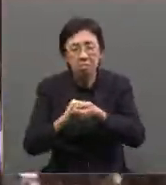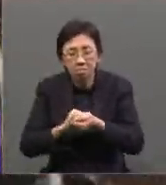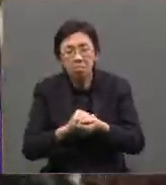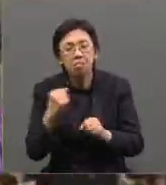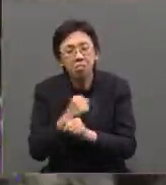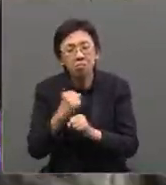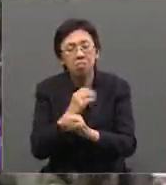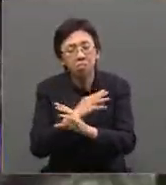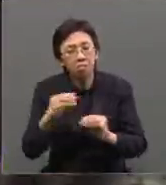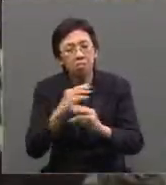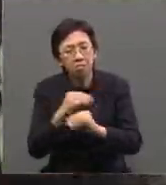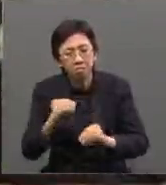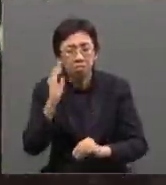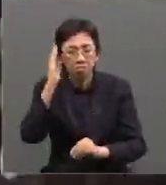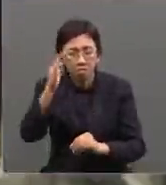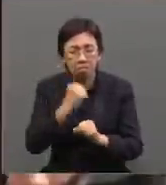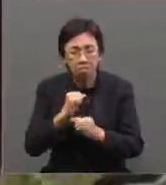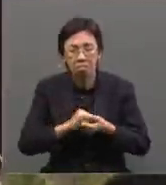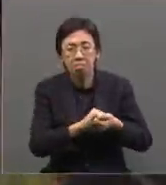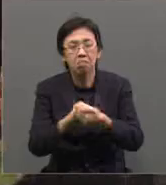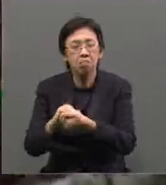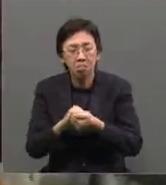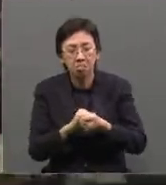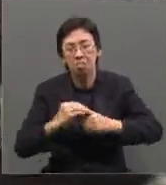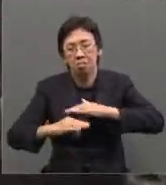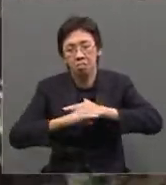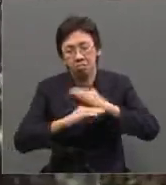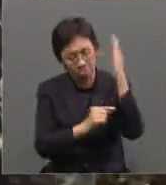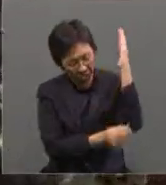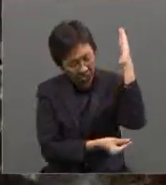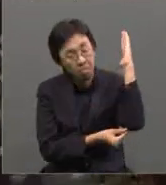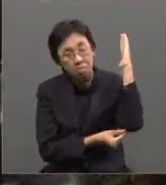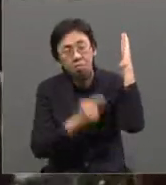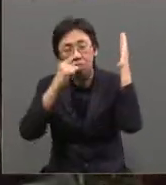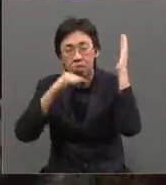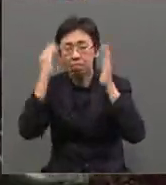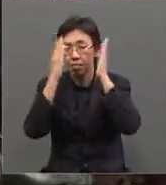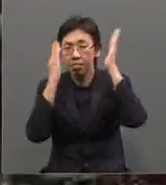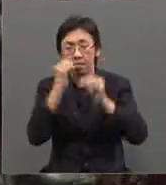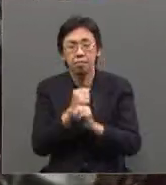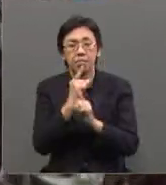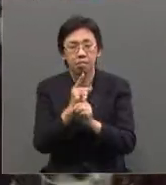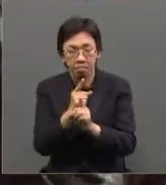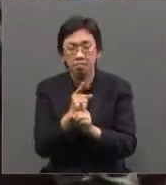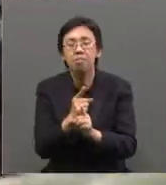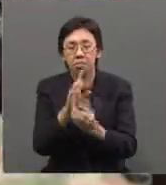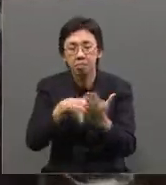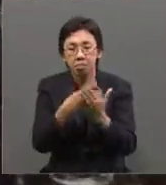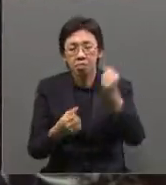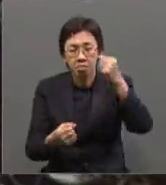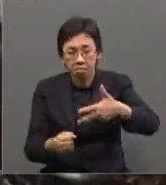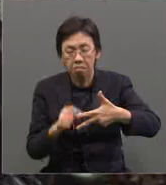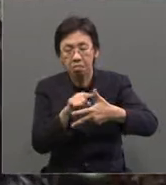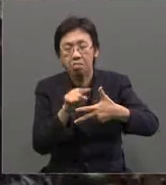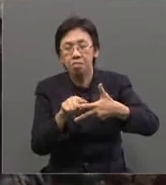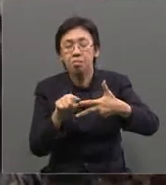เป็นการเพิ่มศักยภาพในการปฏิบัติภารกิจร่วมตามแนวชายแดนไทยมาเลเซียแล้วก็เป็นการปฏิบัติตามพันธกิจ 3ประการของ